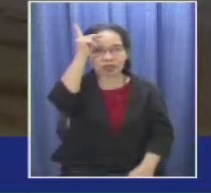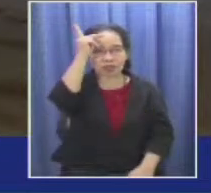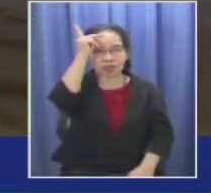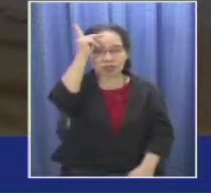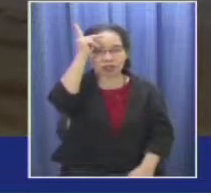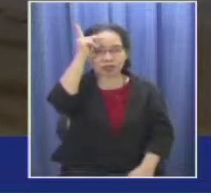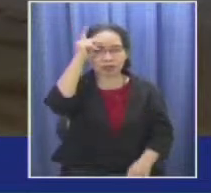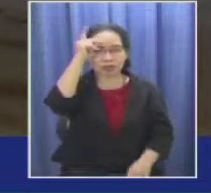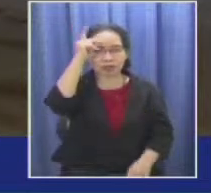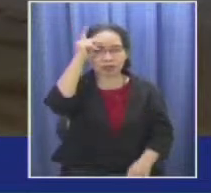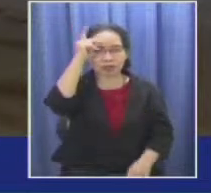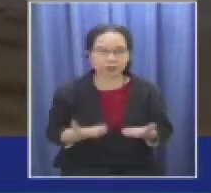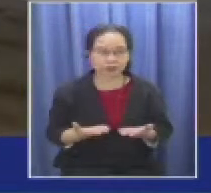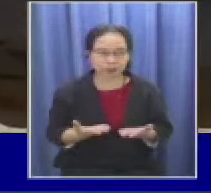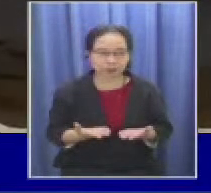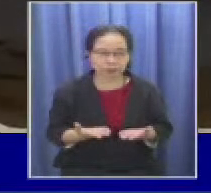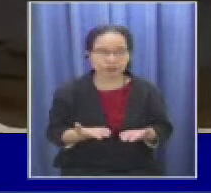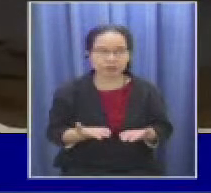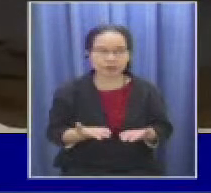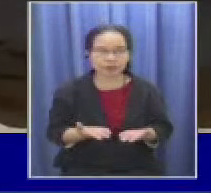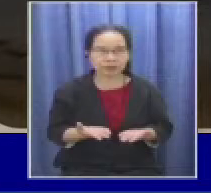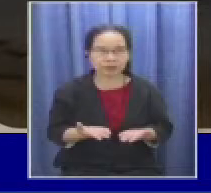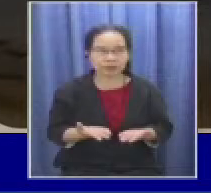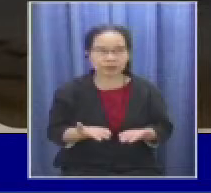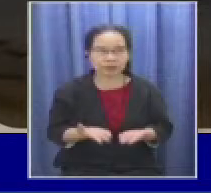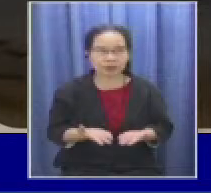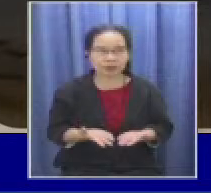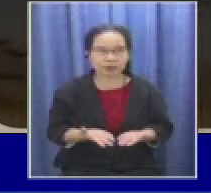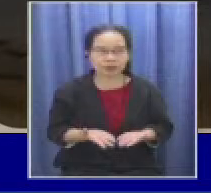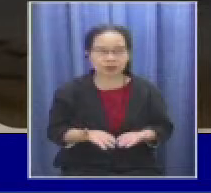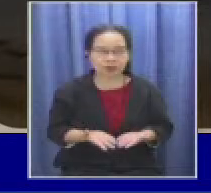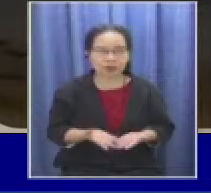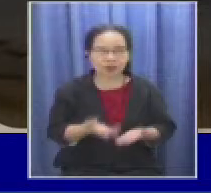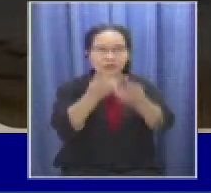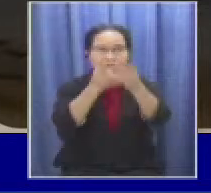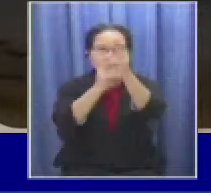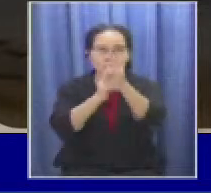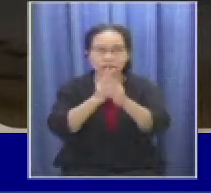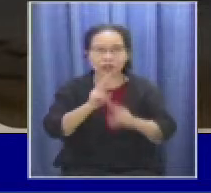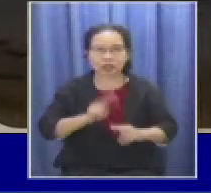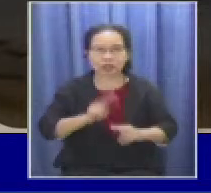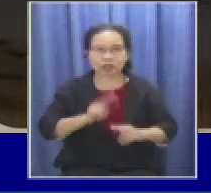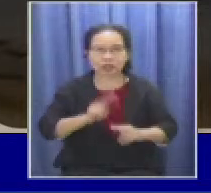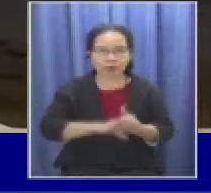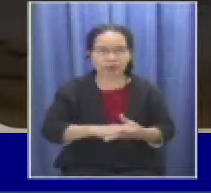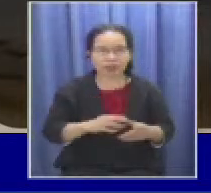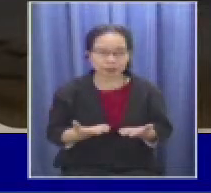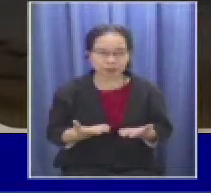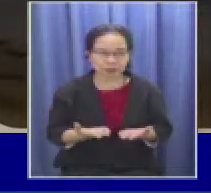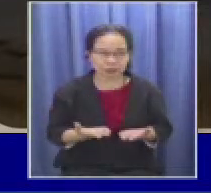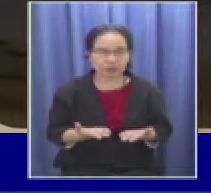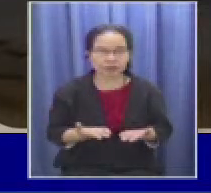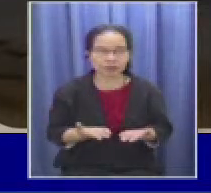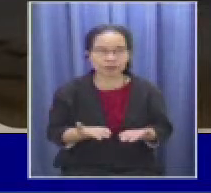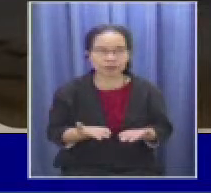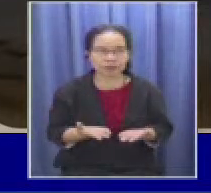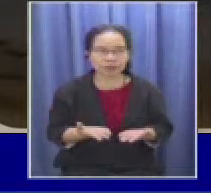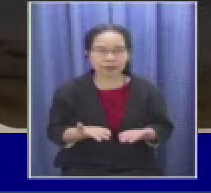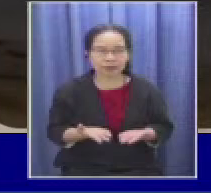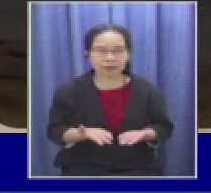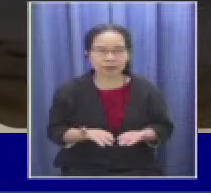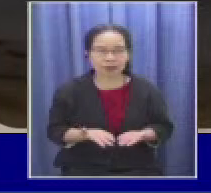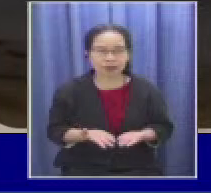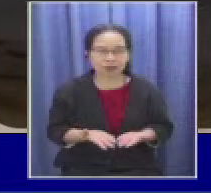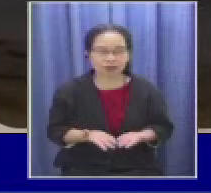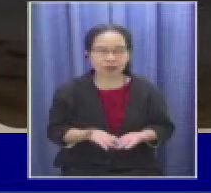bo maya aka o ma yɛn kenkan Petro ngoma di kan etimi yɛn sanche mu nson 1 Peter 3:7 okunu